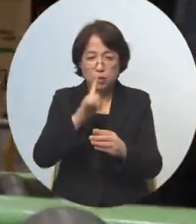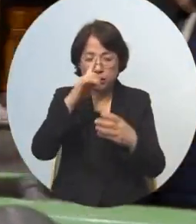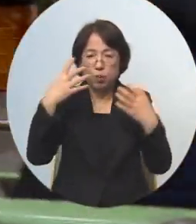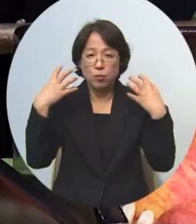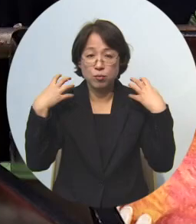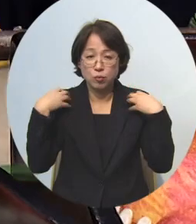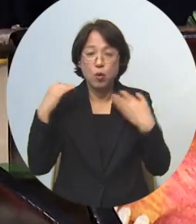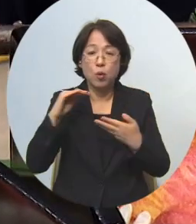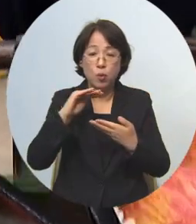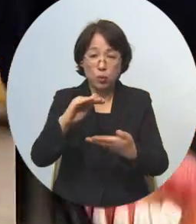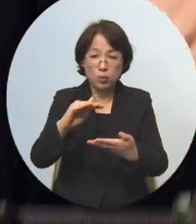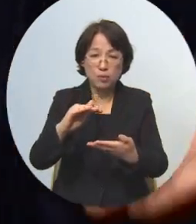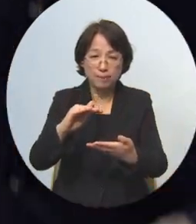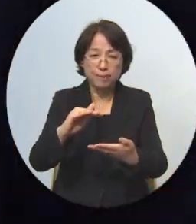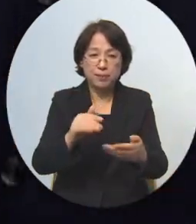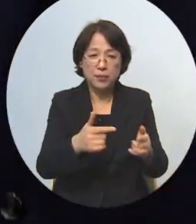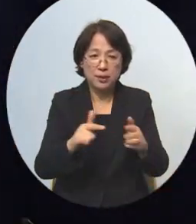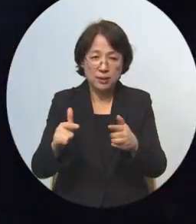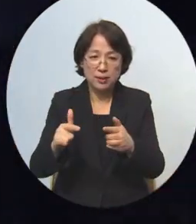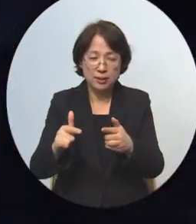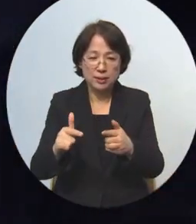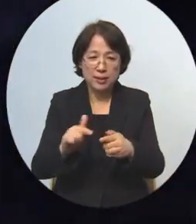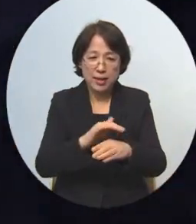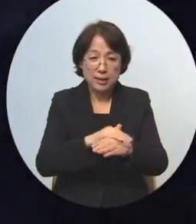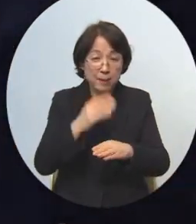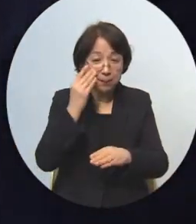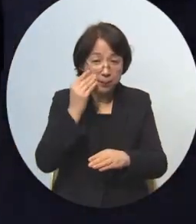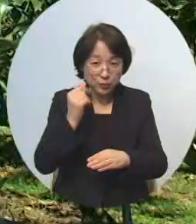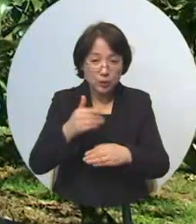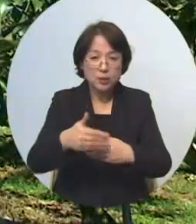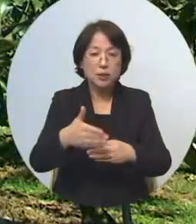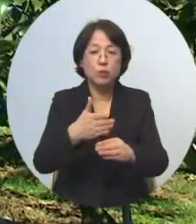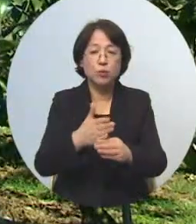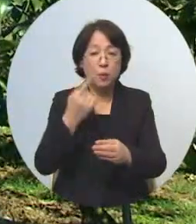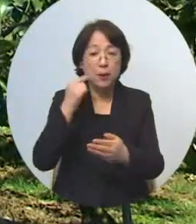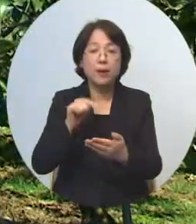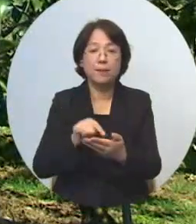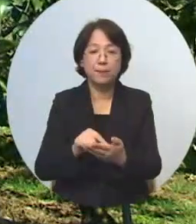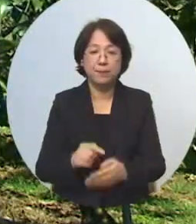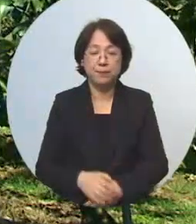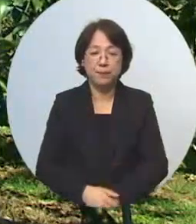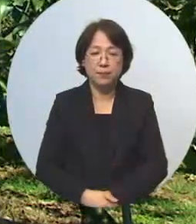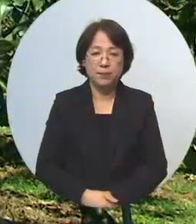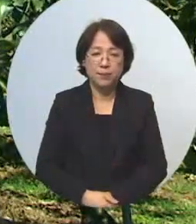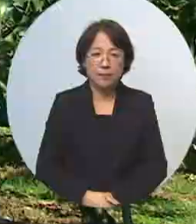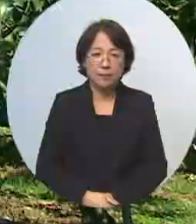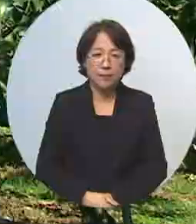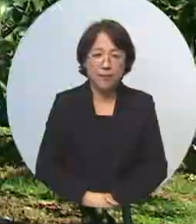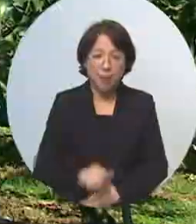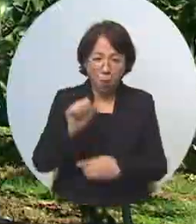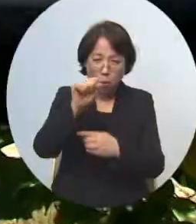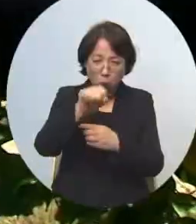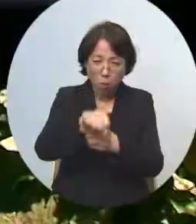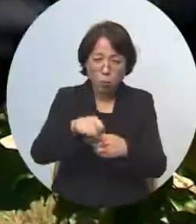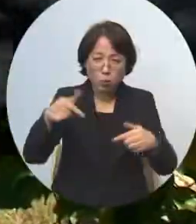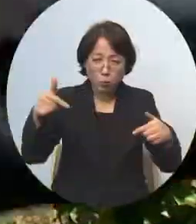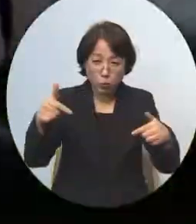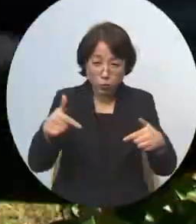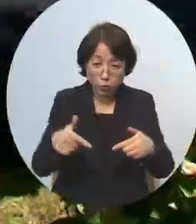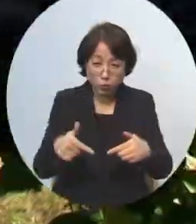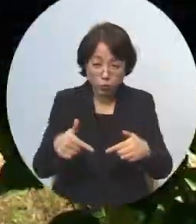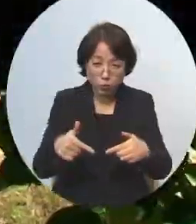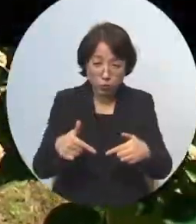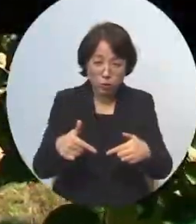민간 출하는 차질없이 진행되고 있는 걸로 확인되 있습니다 수학기 생산량 감소로 산지 가격은